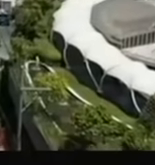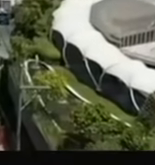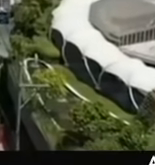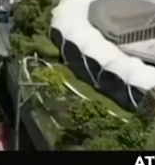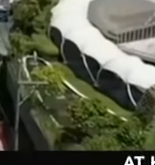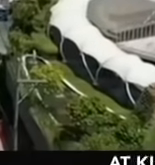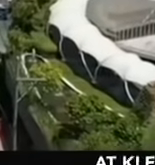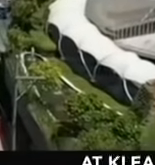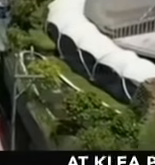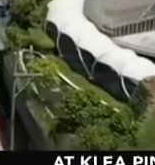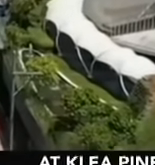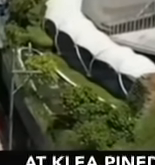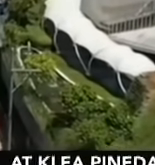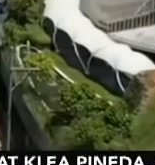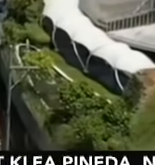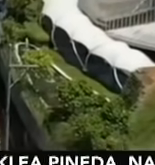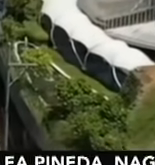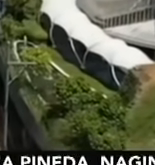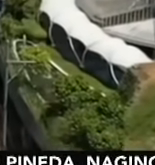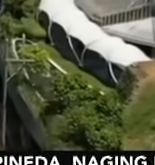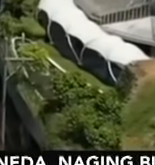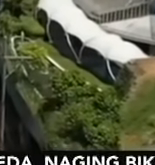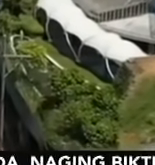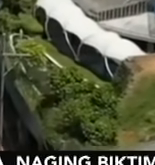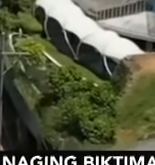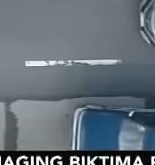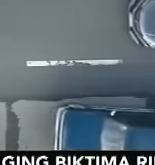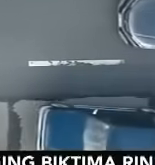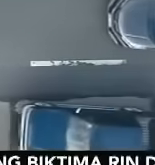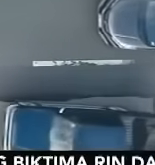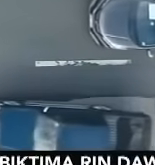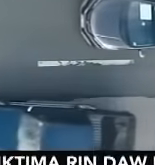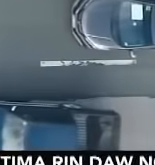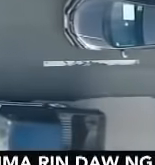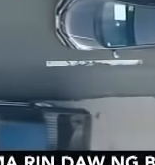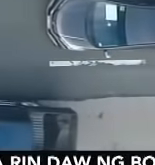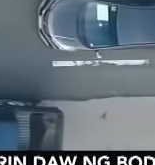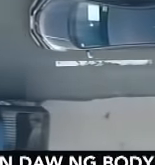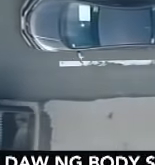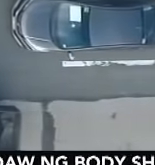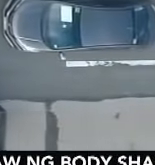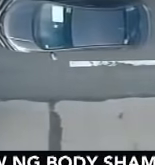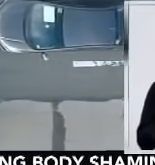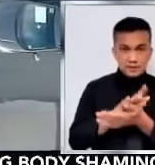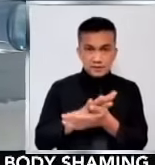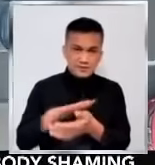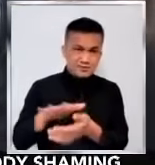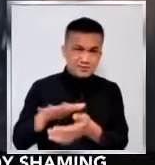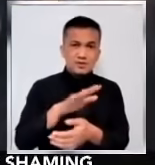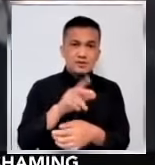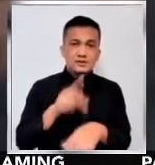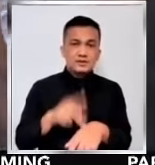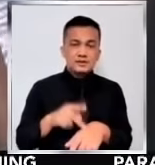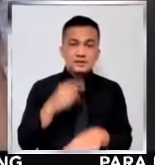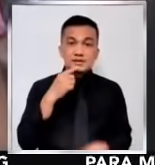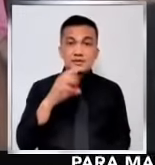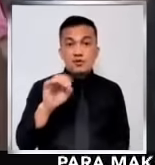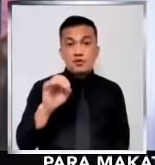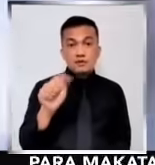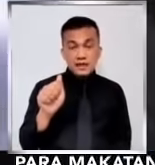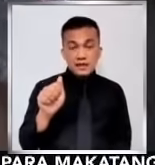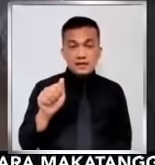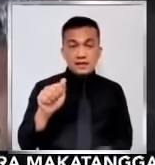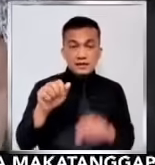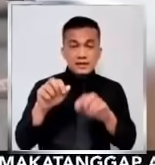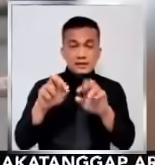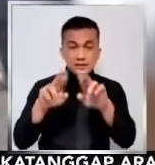Bumaba pa sa 0.76 ang reproduction number ng COVID cases sa buong bansa ayon sa Okta Research. Indikasyong patuloy na bumabagal